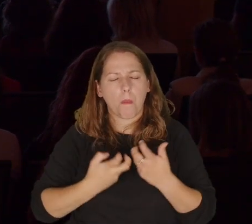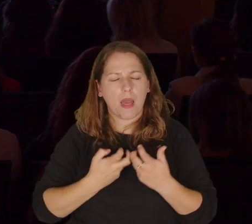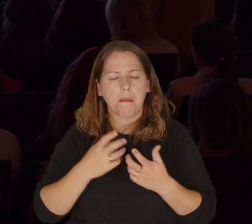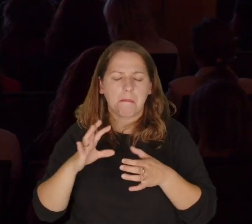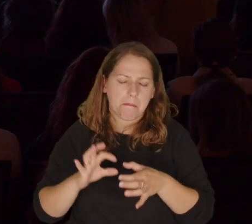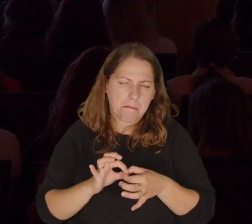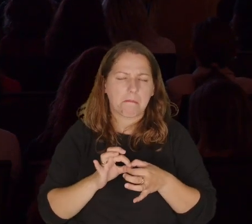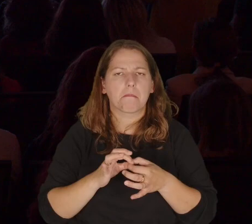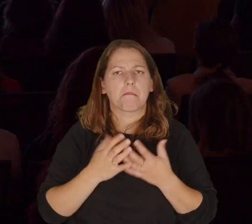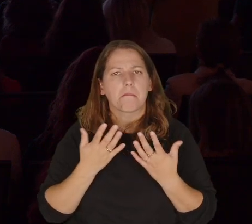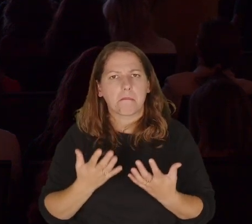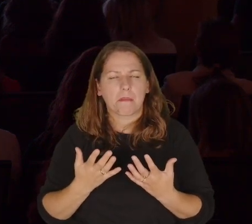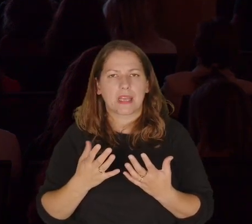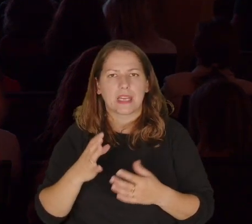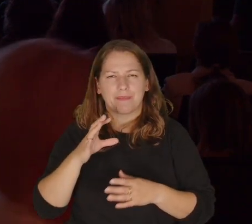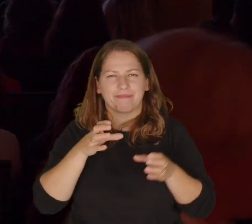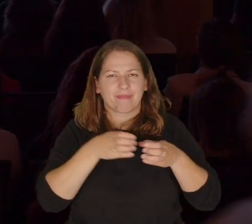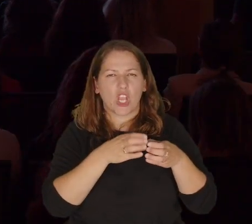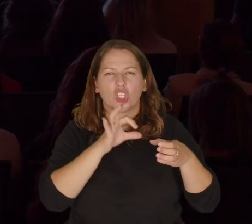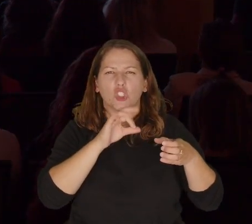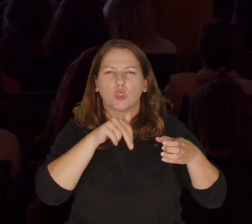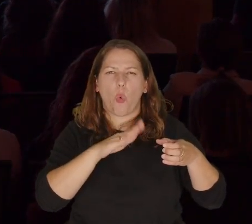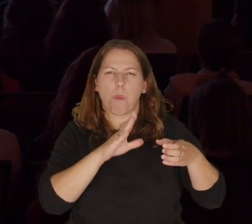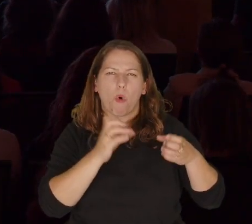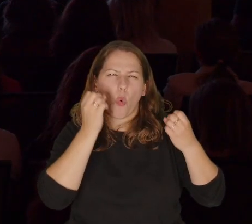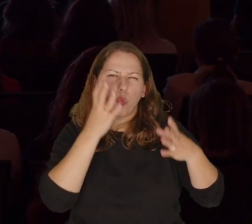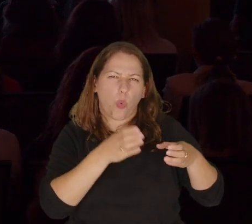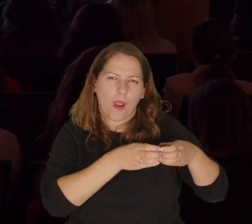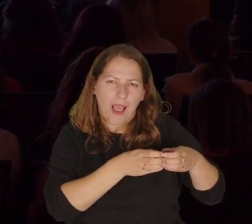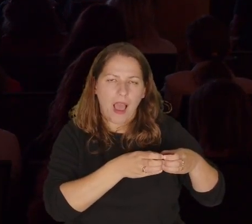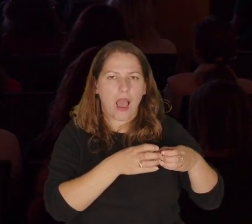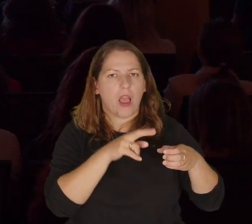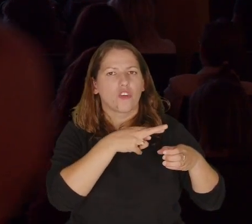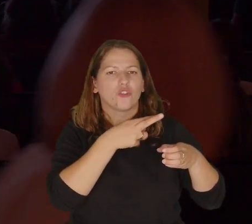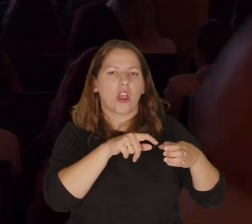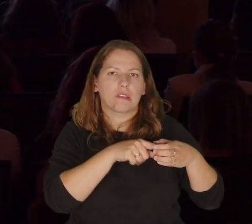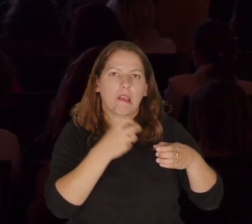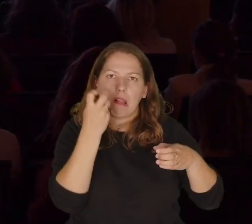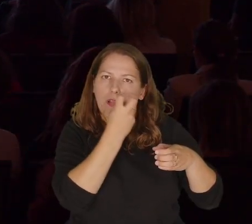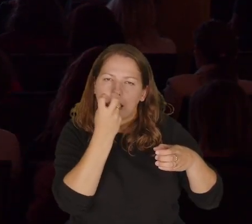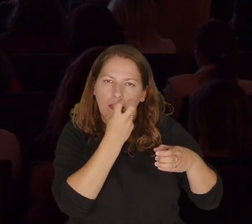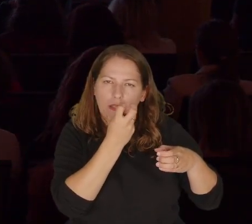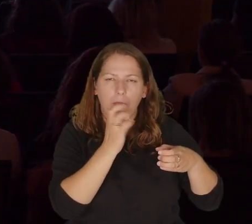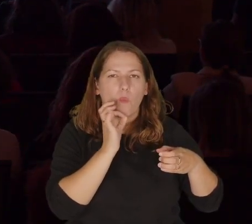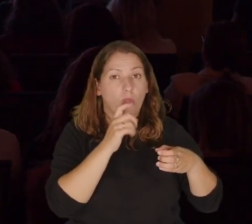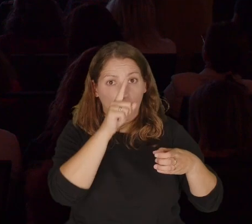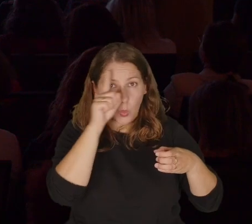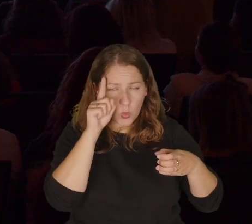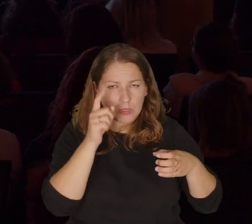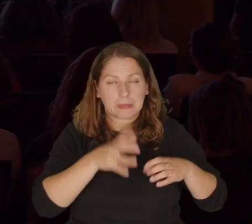związanych właśnie z subkulturami, z rzeczami, które bardzo interesują młodych